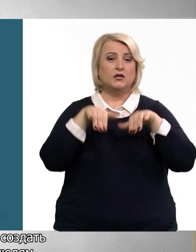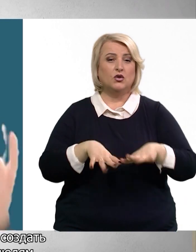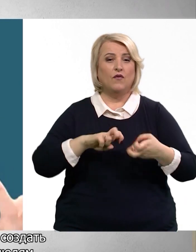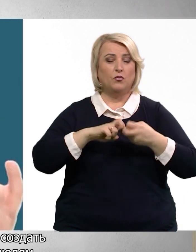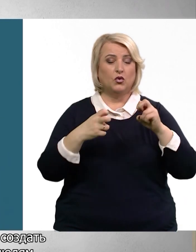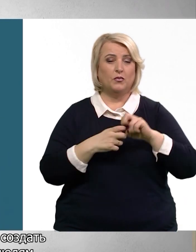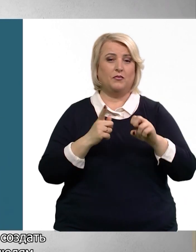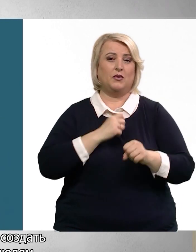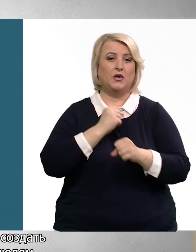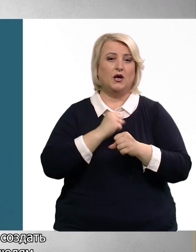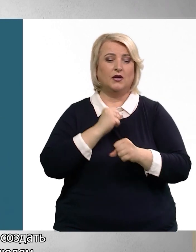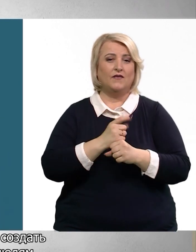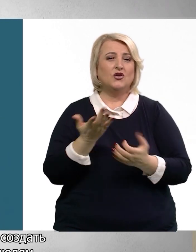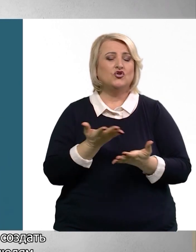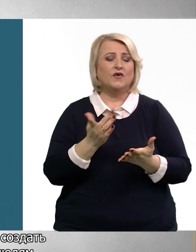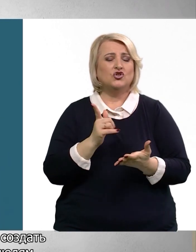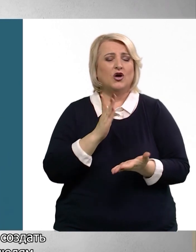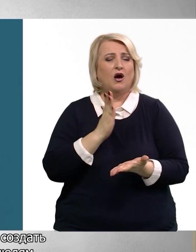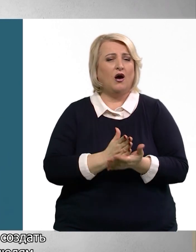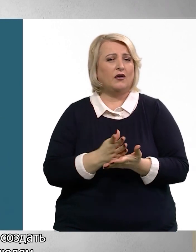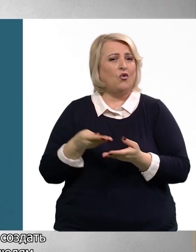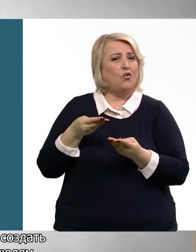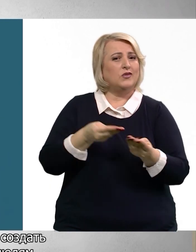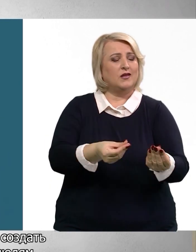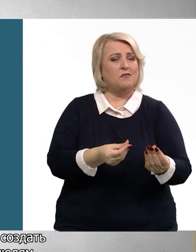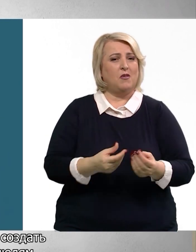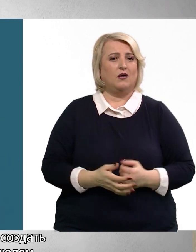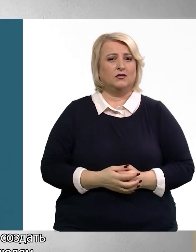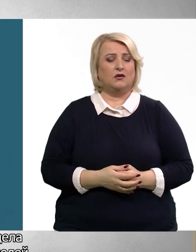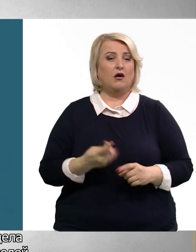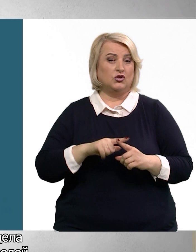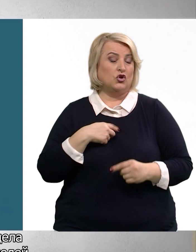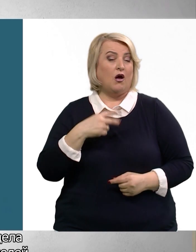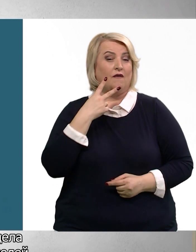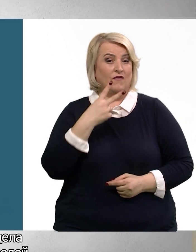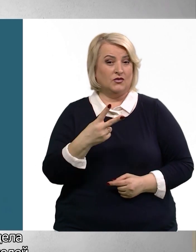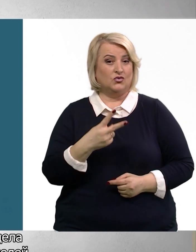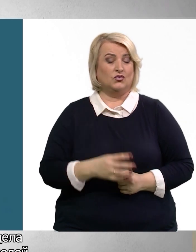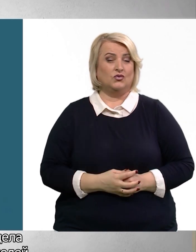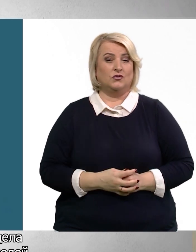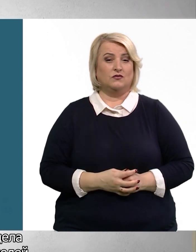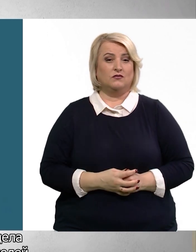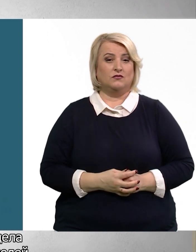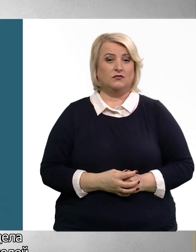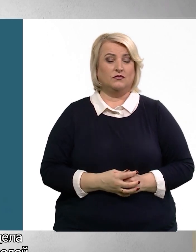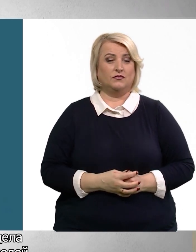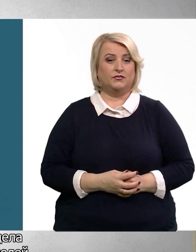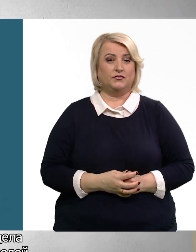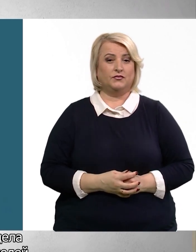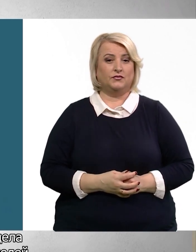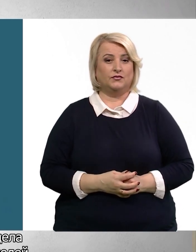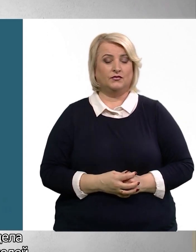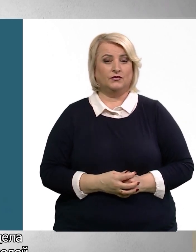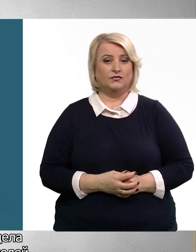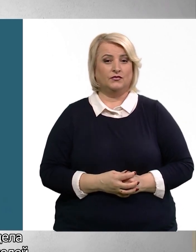o problemă, pentru a crea ceva care are un impact. Deci chestiile astea le-am văzut ca și o tendință foarte